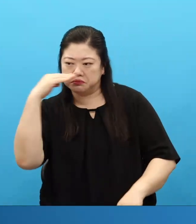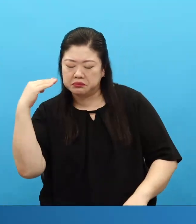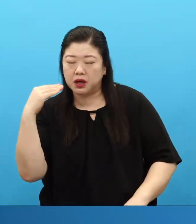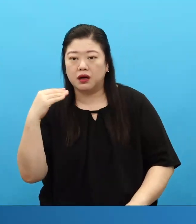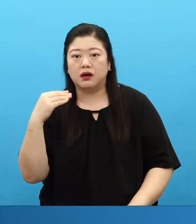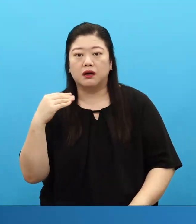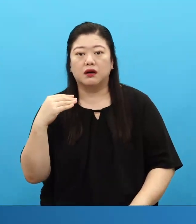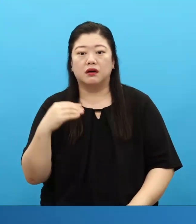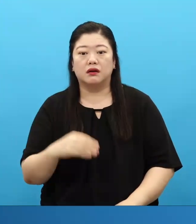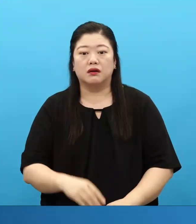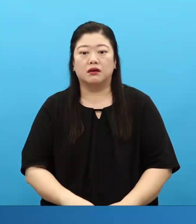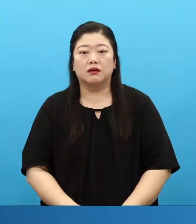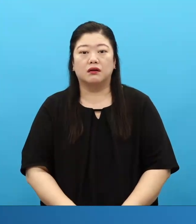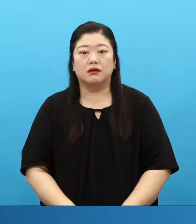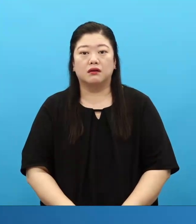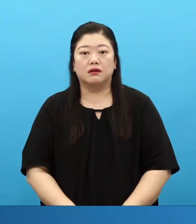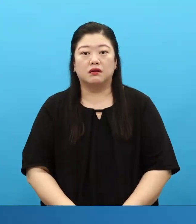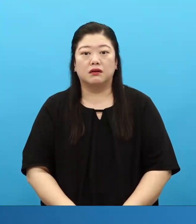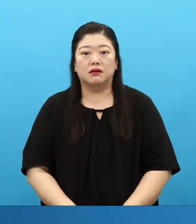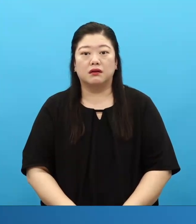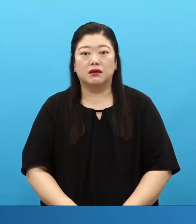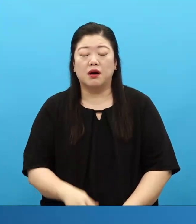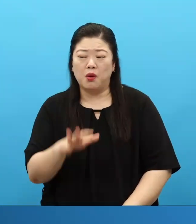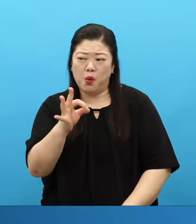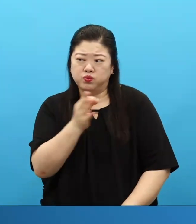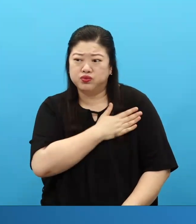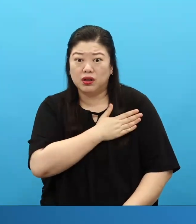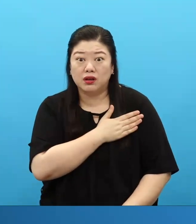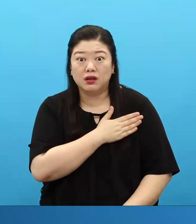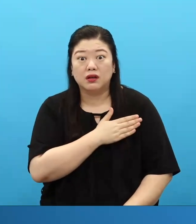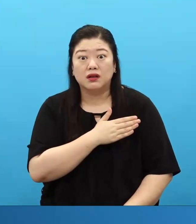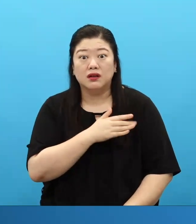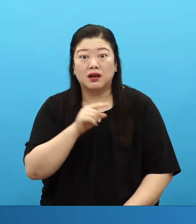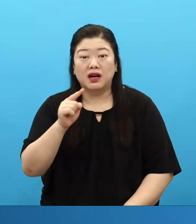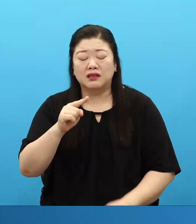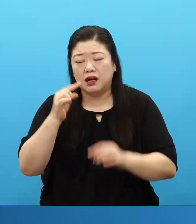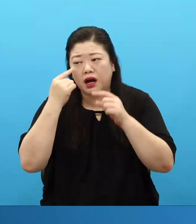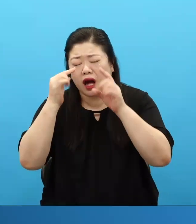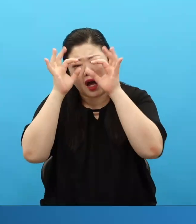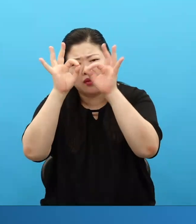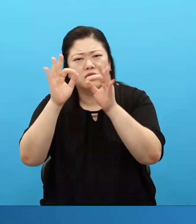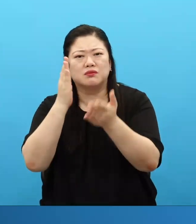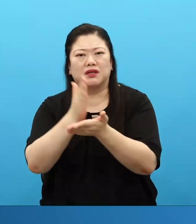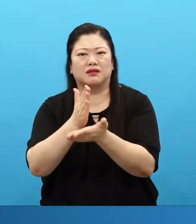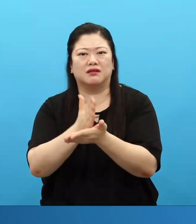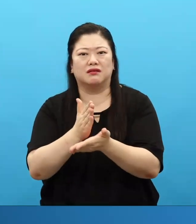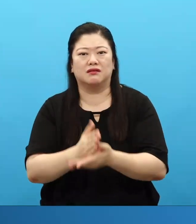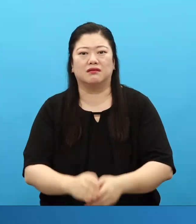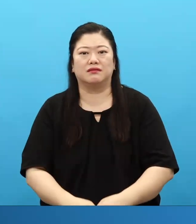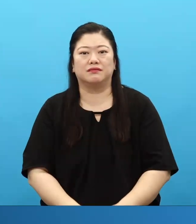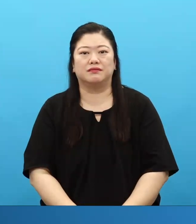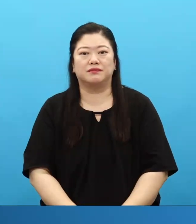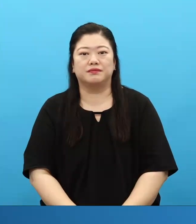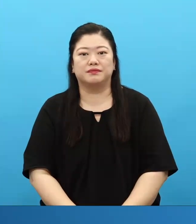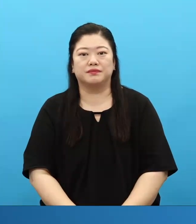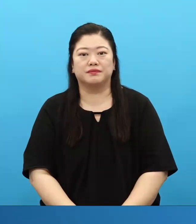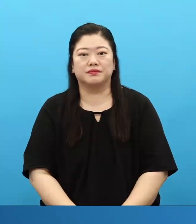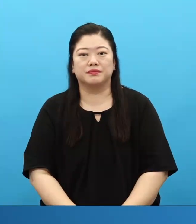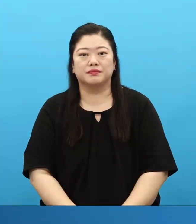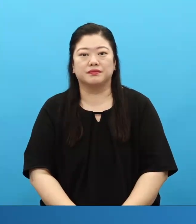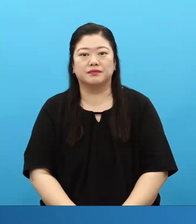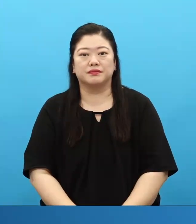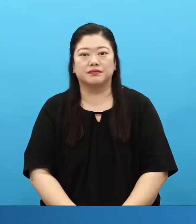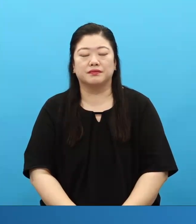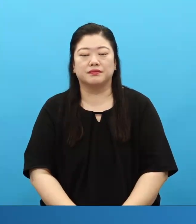아버지인데 고자질해서 우리 욕먹게 만들어? That why did you tattletale to our father, and make us get in trouble? 그래 죽이려 했대. And so they tried to kill 진짜 him. 죽이려 하다가